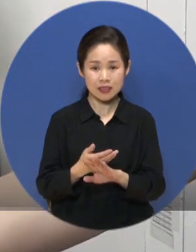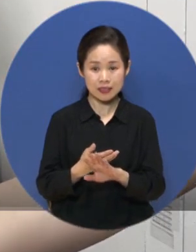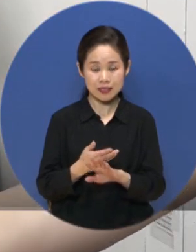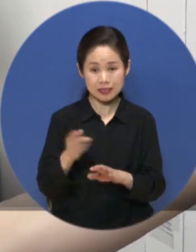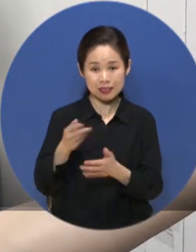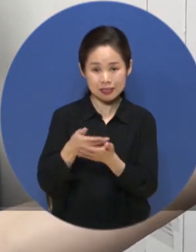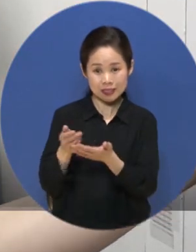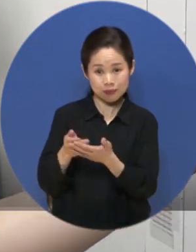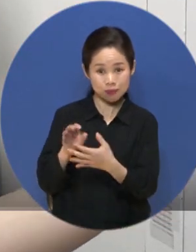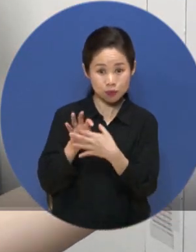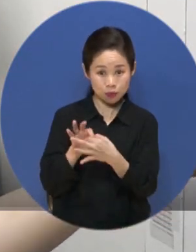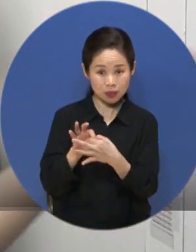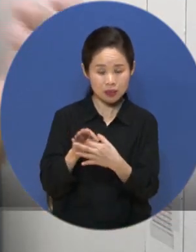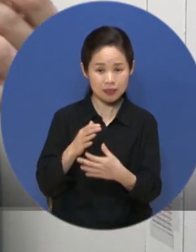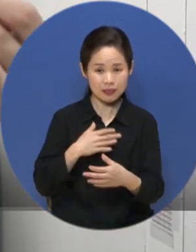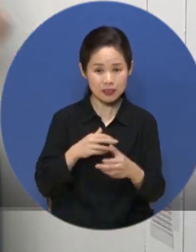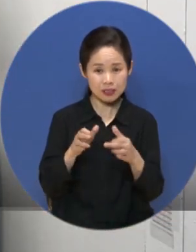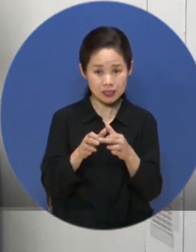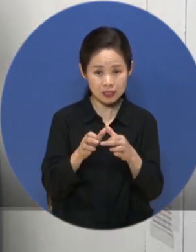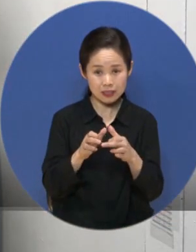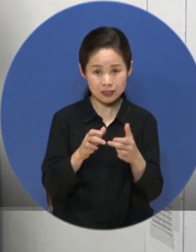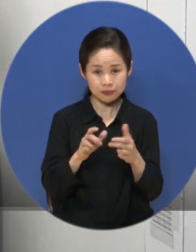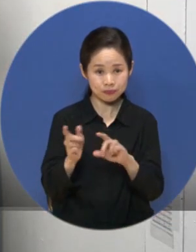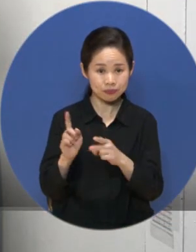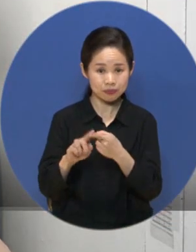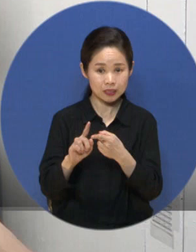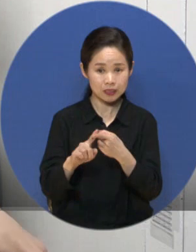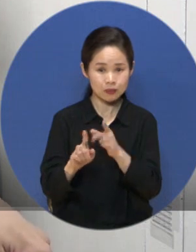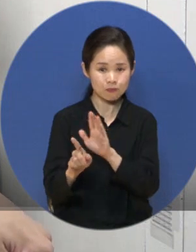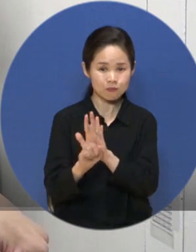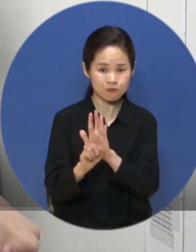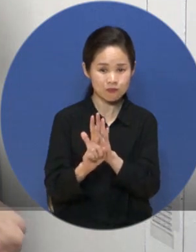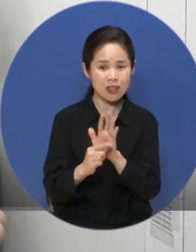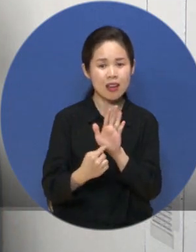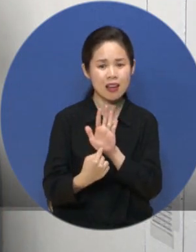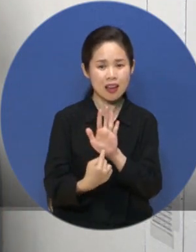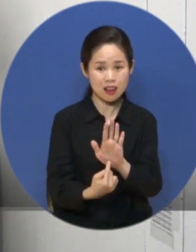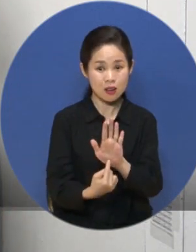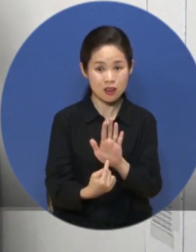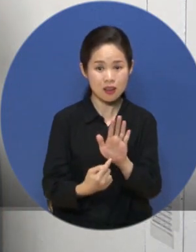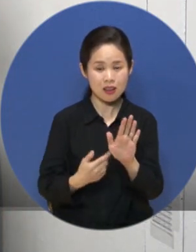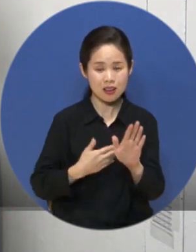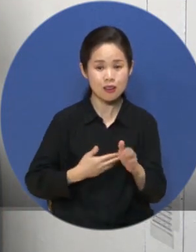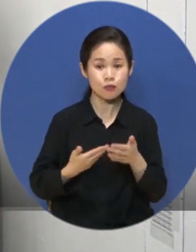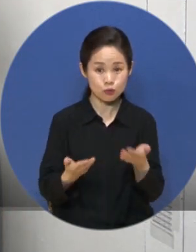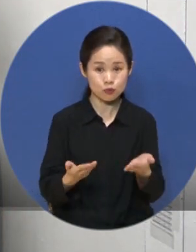알려주는 거예요. 몇 번째 개인전이신 거죠?